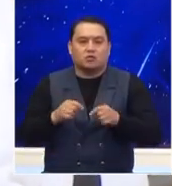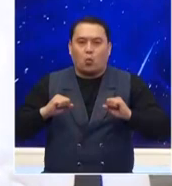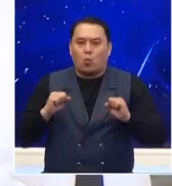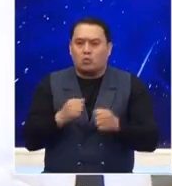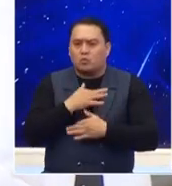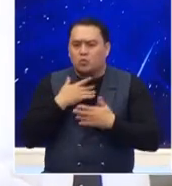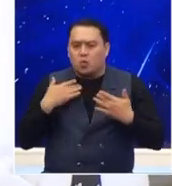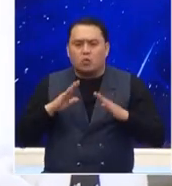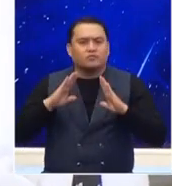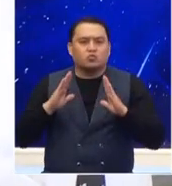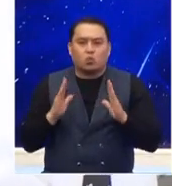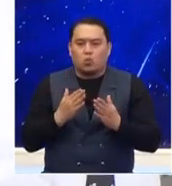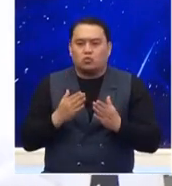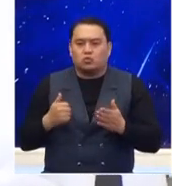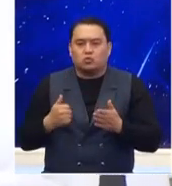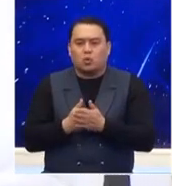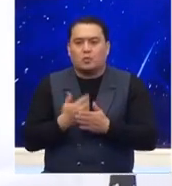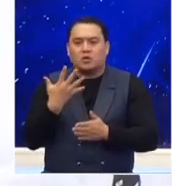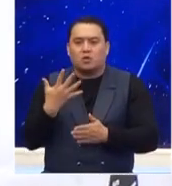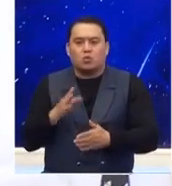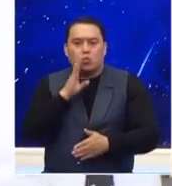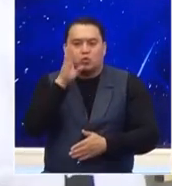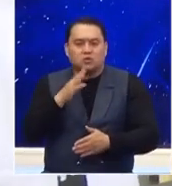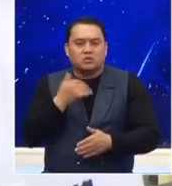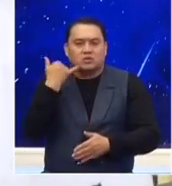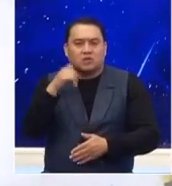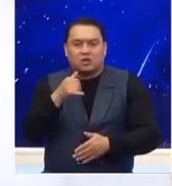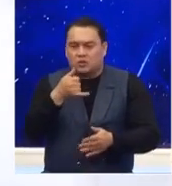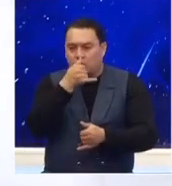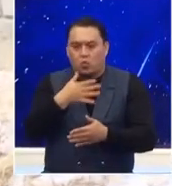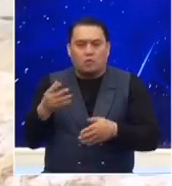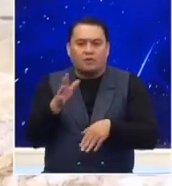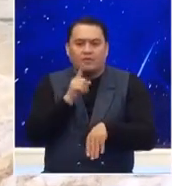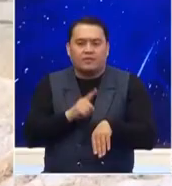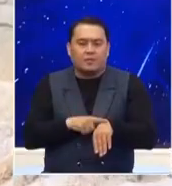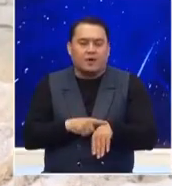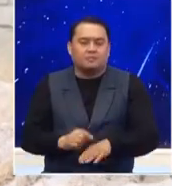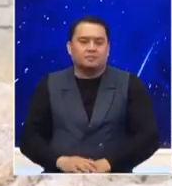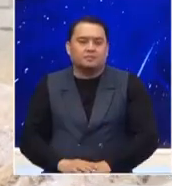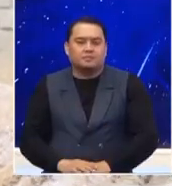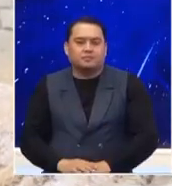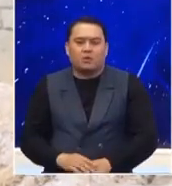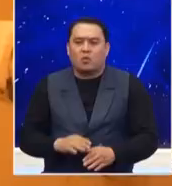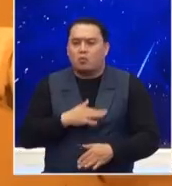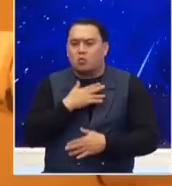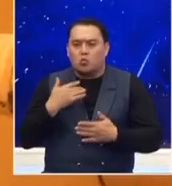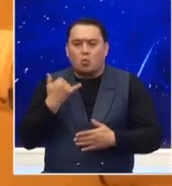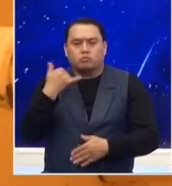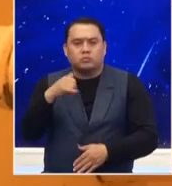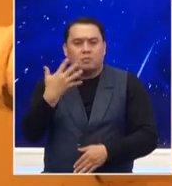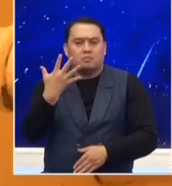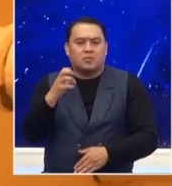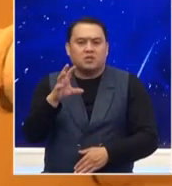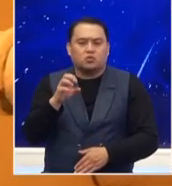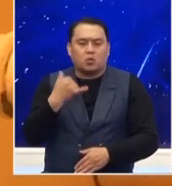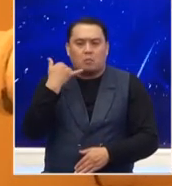очень много таких случаев. До 5 утра работаем. Очень много заявок, не успеваем. Заявок действительно много. В день порядка 500